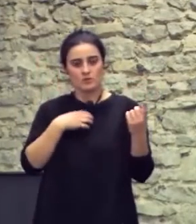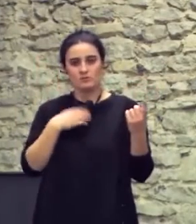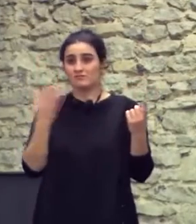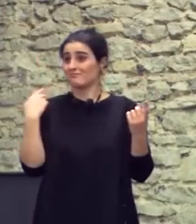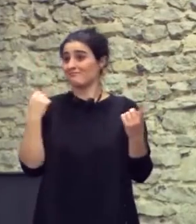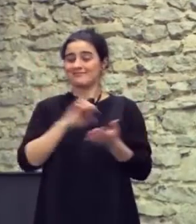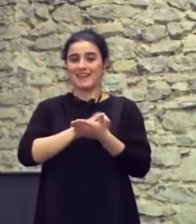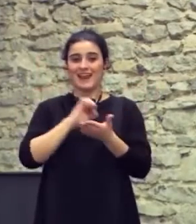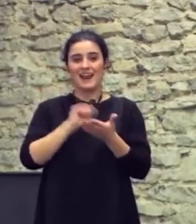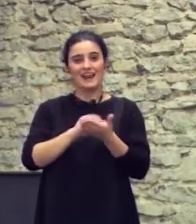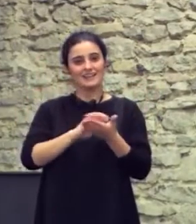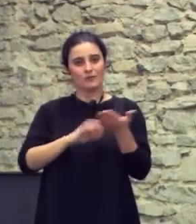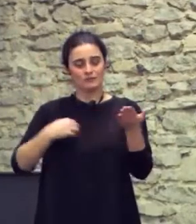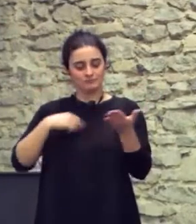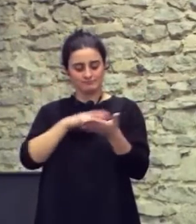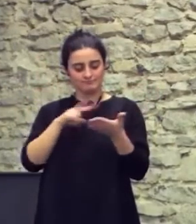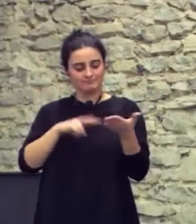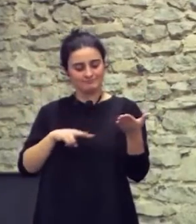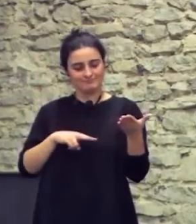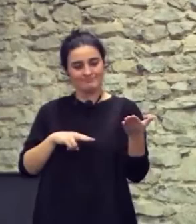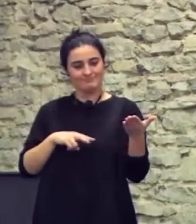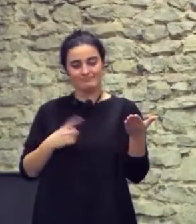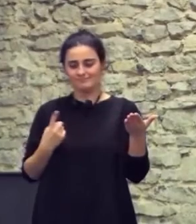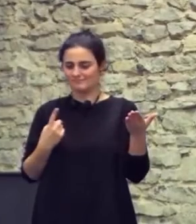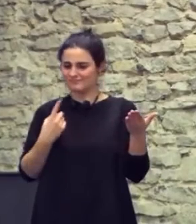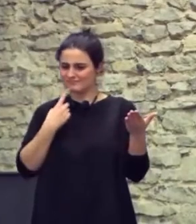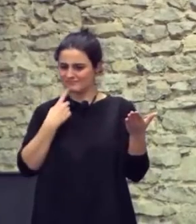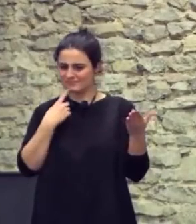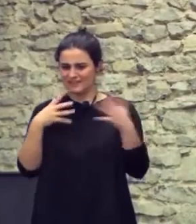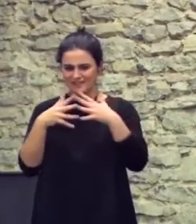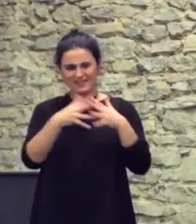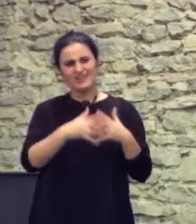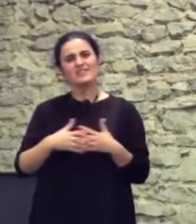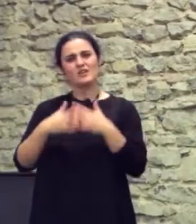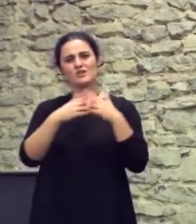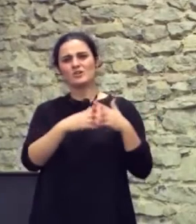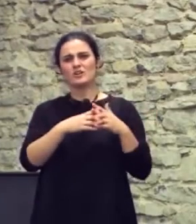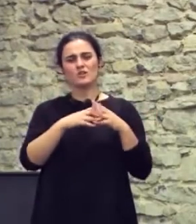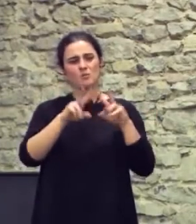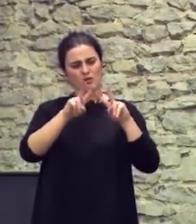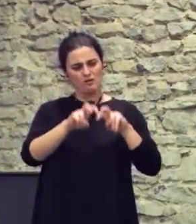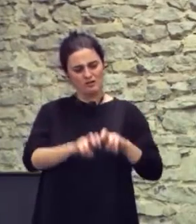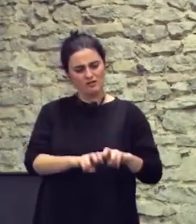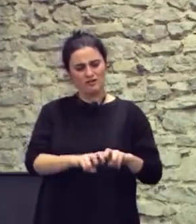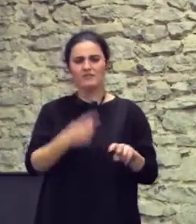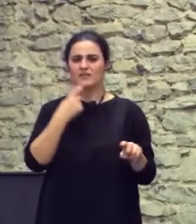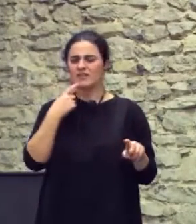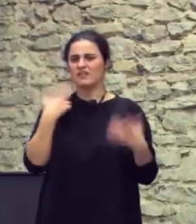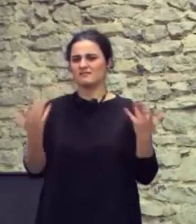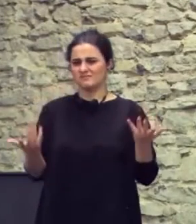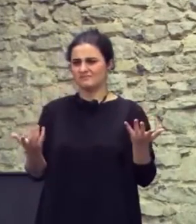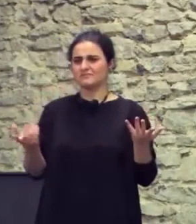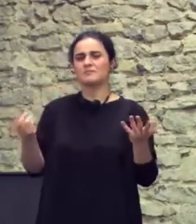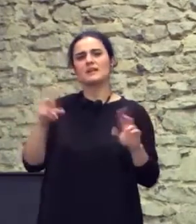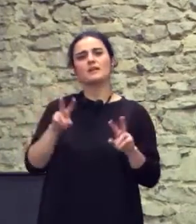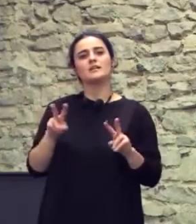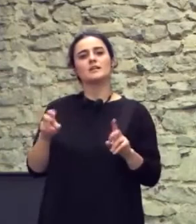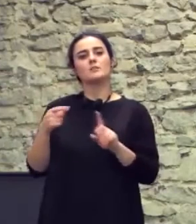batean irakurtzen nuen, batek galdetzen zuela estatu batuetako ikerlari batek galdetzen zuen, jo, nola da posible